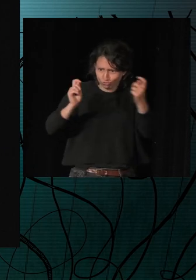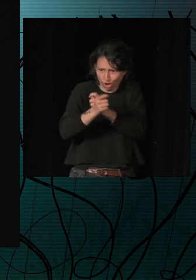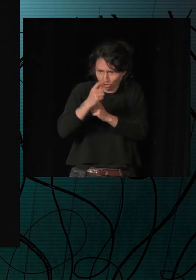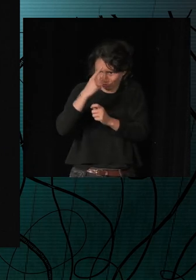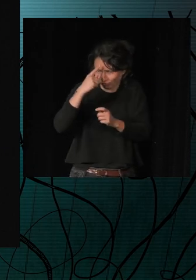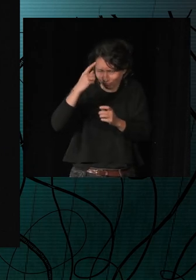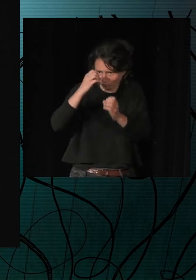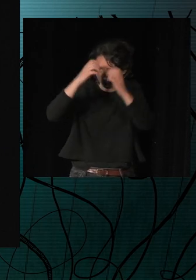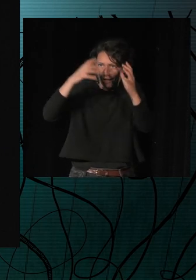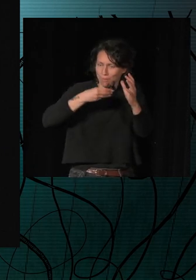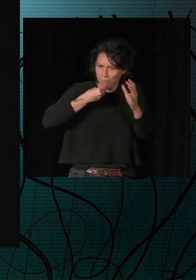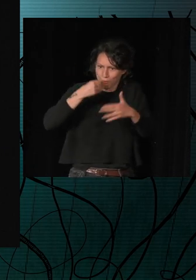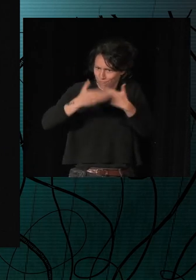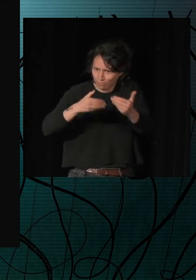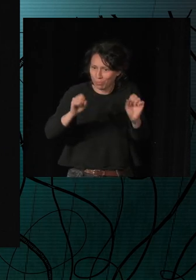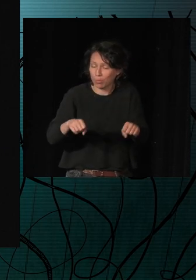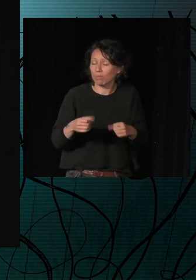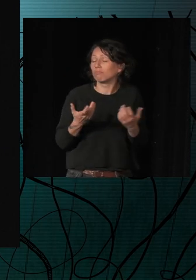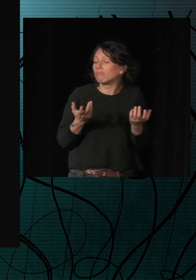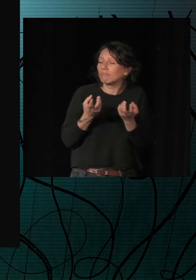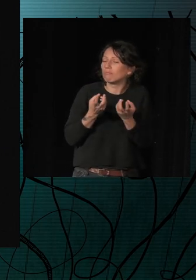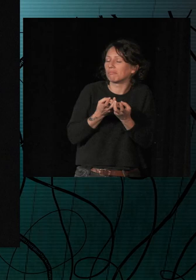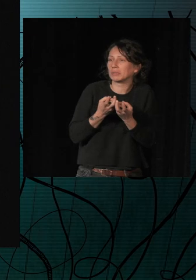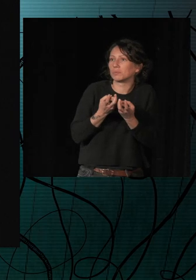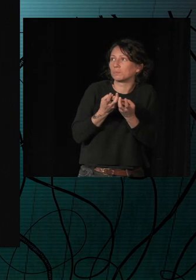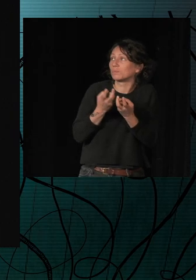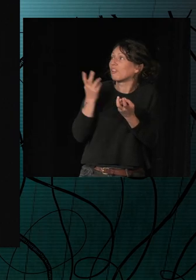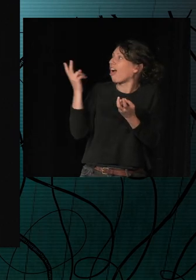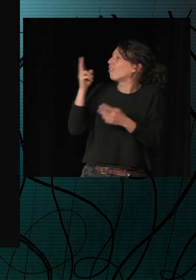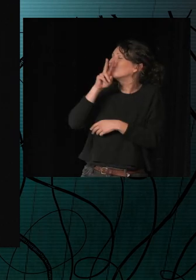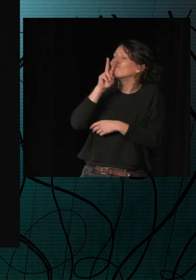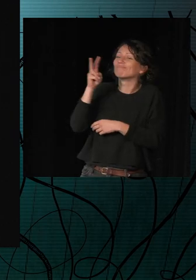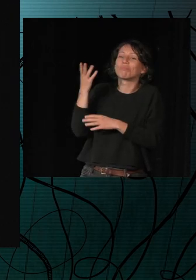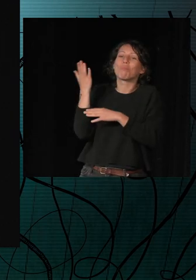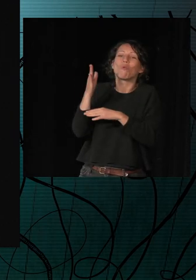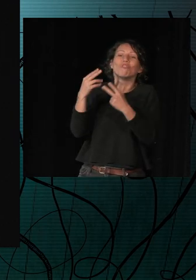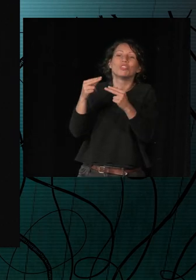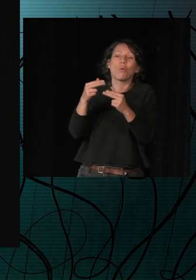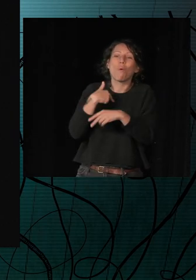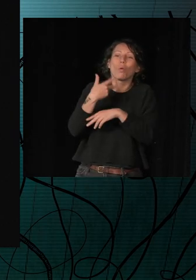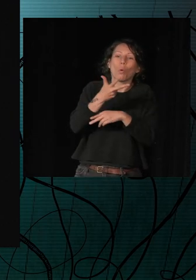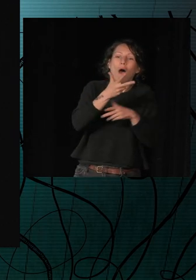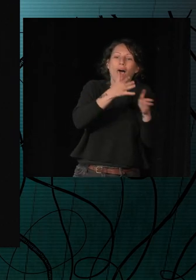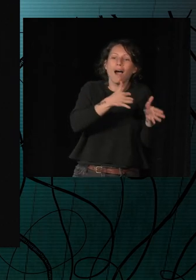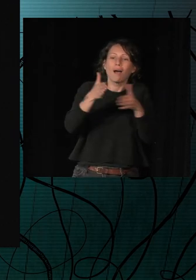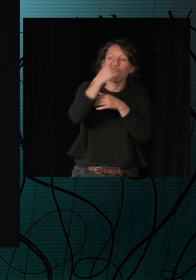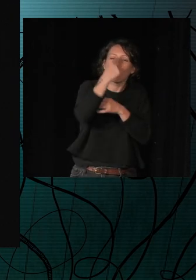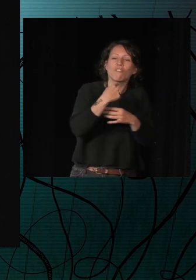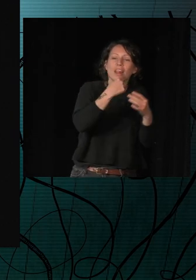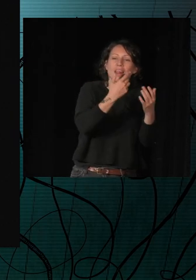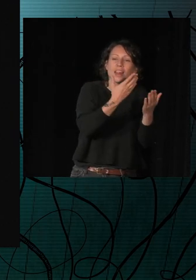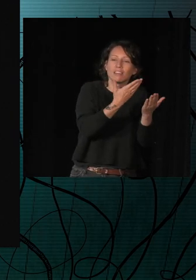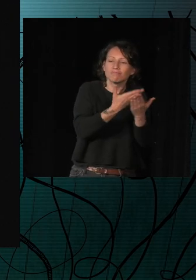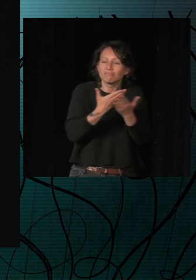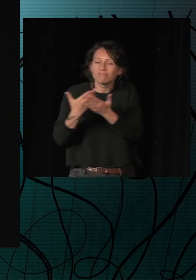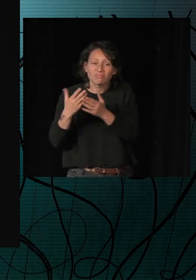question là c'est marrant de voir il y a trois enfin on dcne trois profils différents qui aiment les cinémas d'horreur est-ce qu'on fait la même chose avec les cinémas